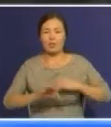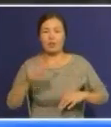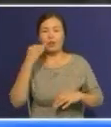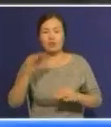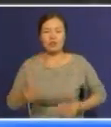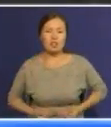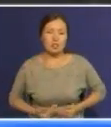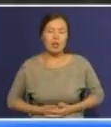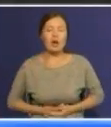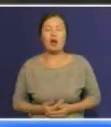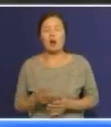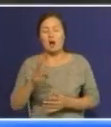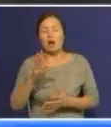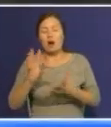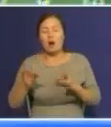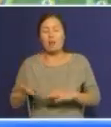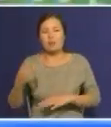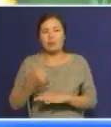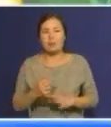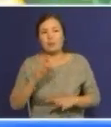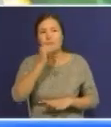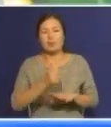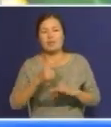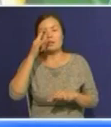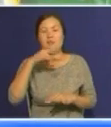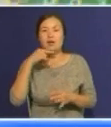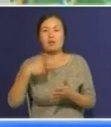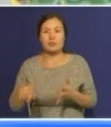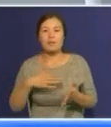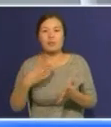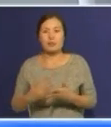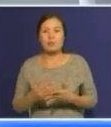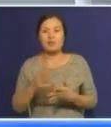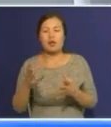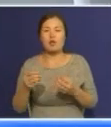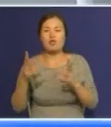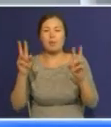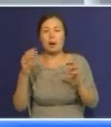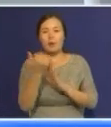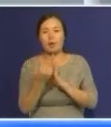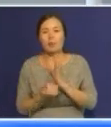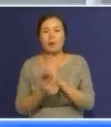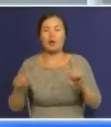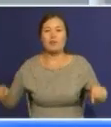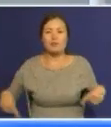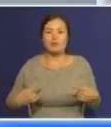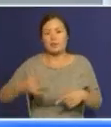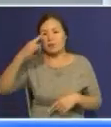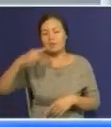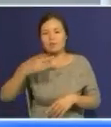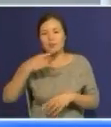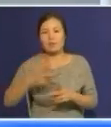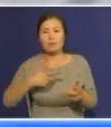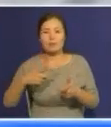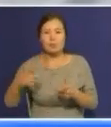жизни. Заслушав доклад акима области, президент Казахстана отметил эффективность выполнения программы развития региона в контексте